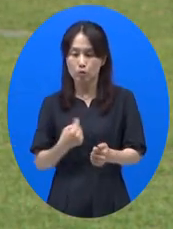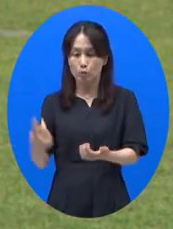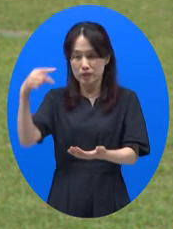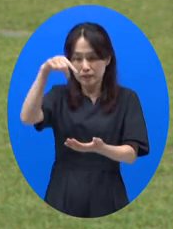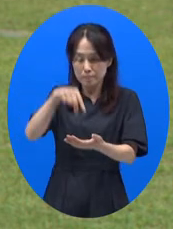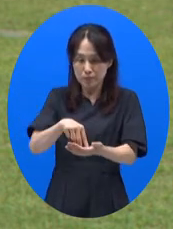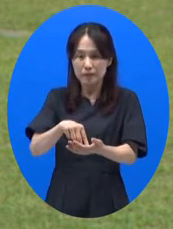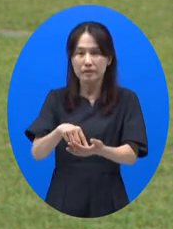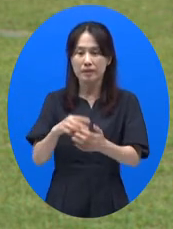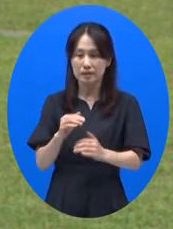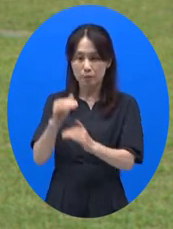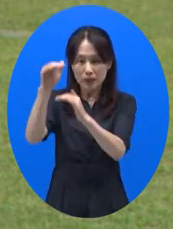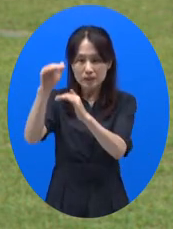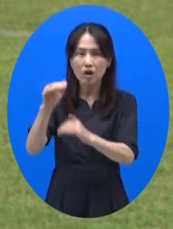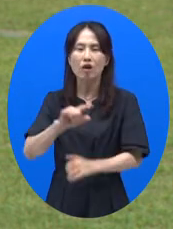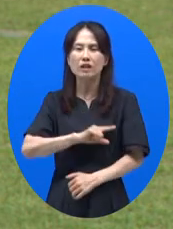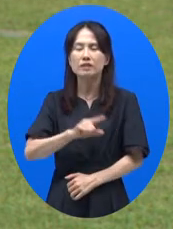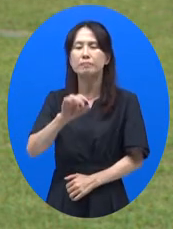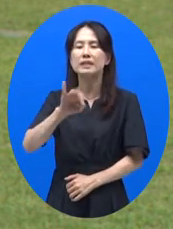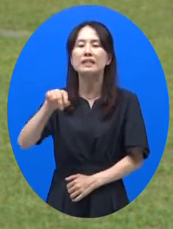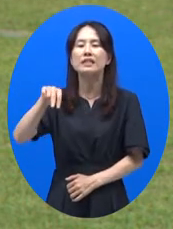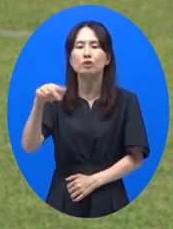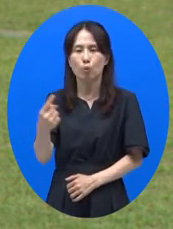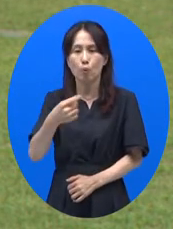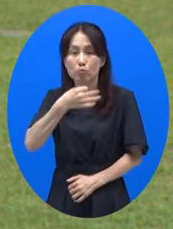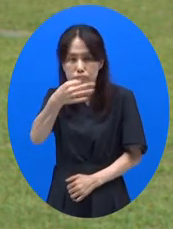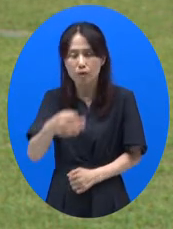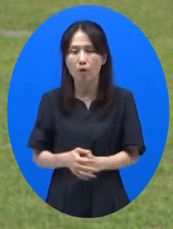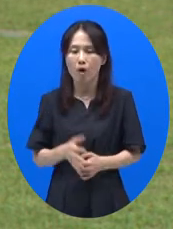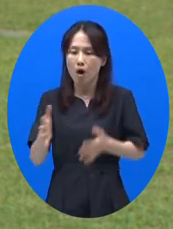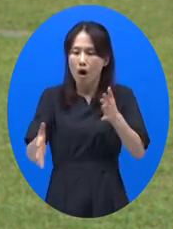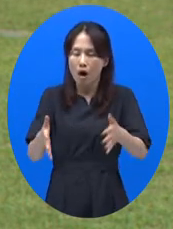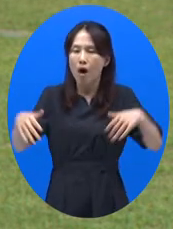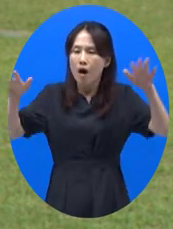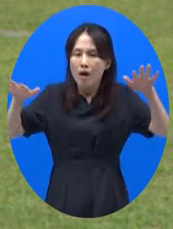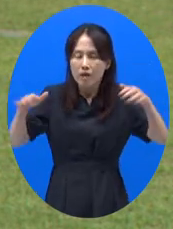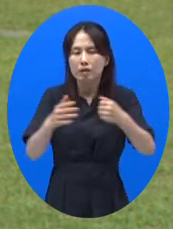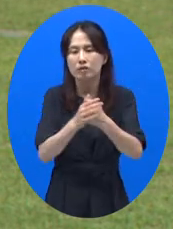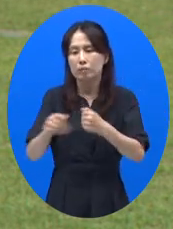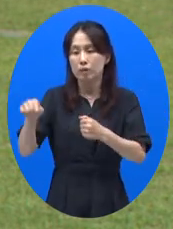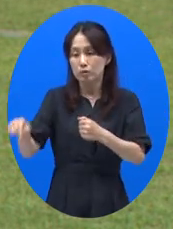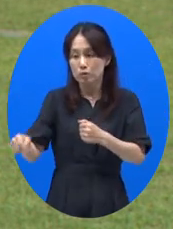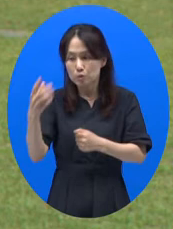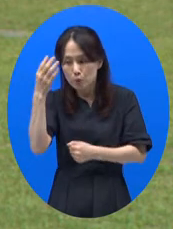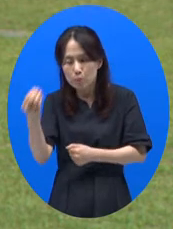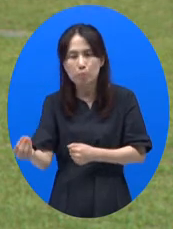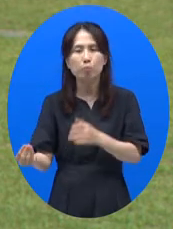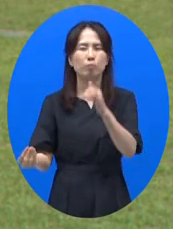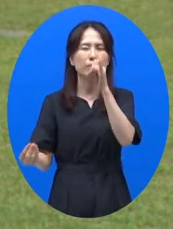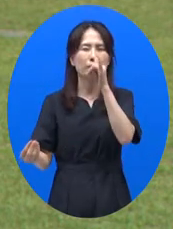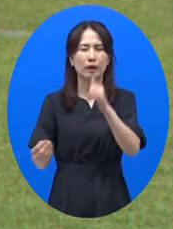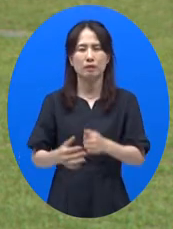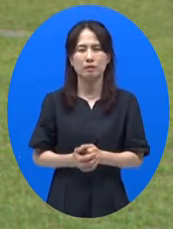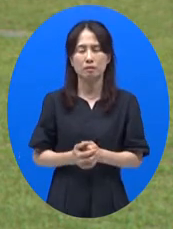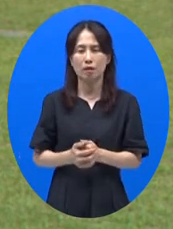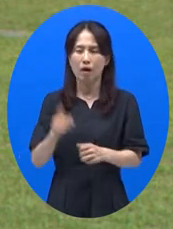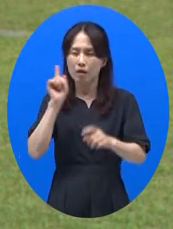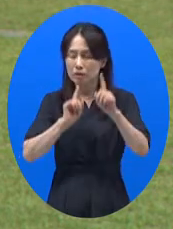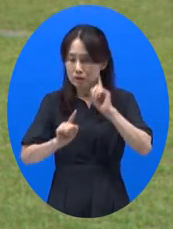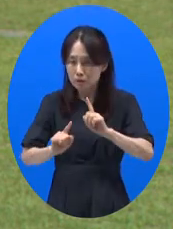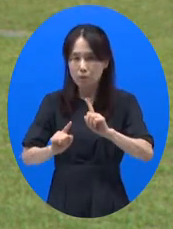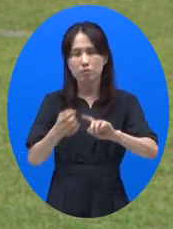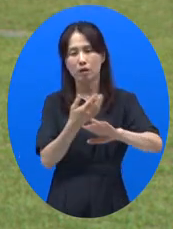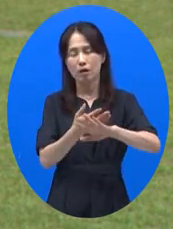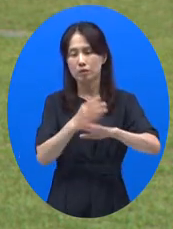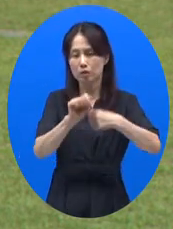이소라 고 합니다 이소 단계의 새들은 비행이 서툴러서 바닥에 떨어져 있는 것을 심심찮게 볼 수 있는데 다 첫 거 나 다른